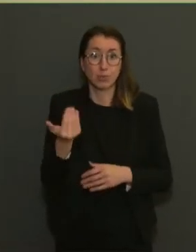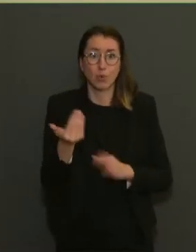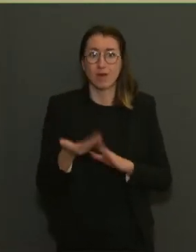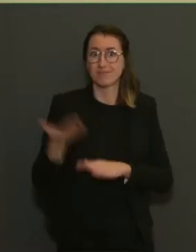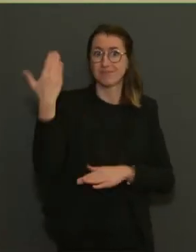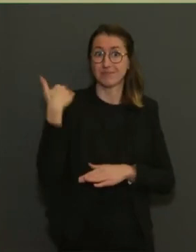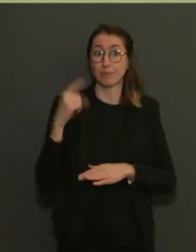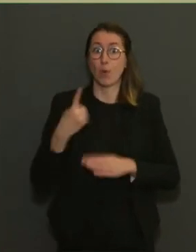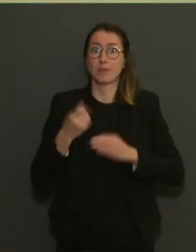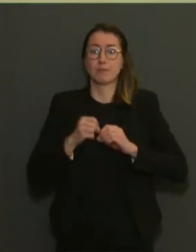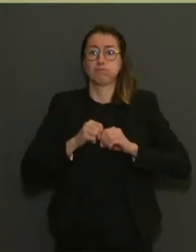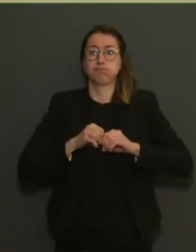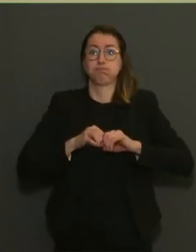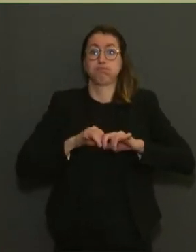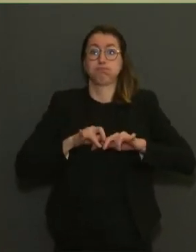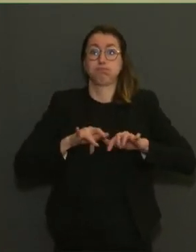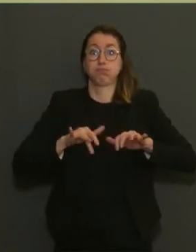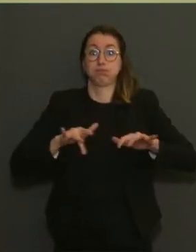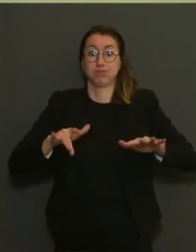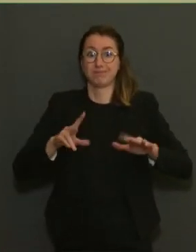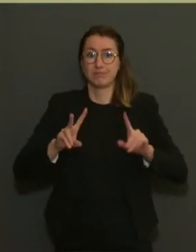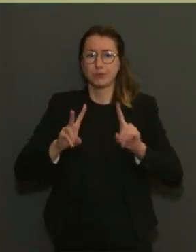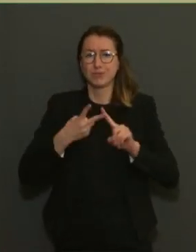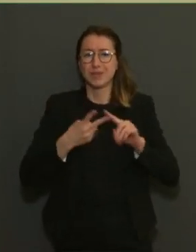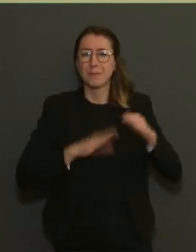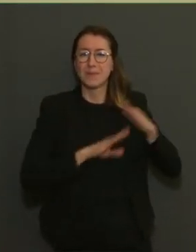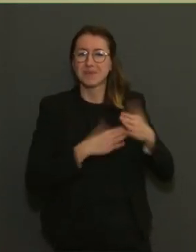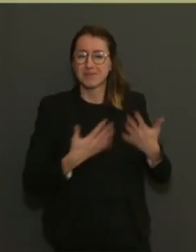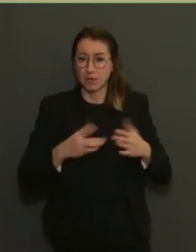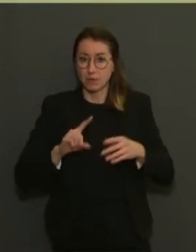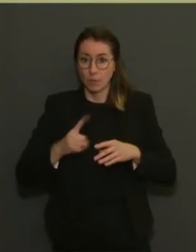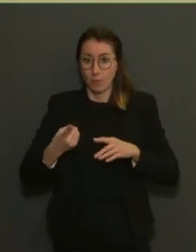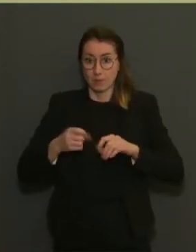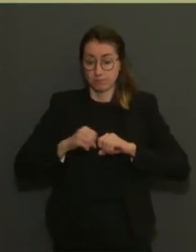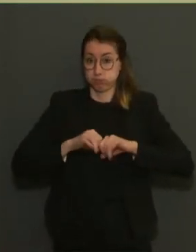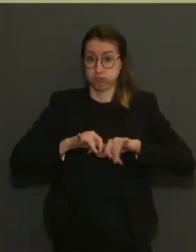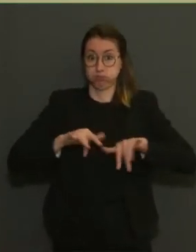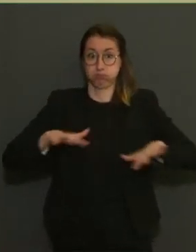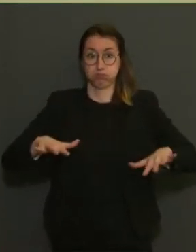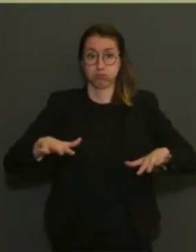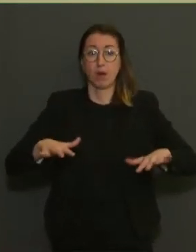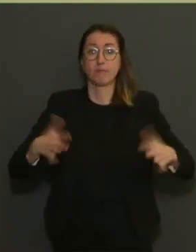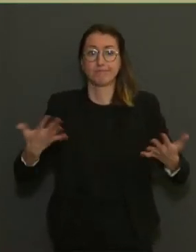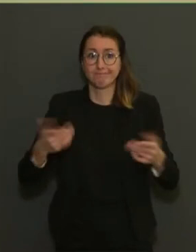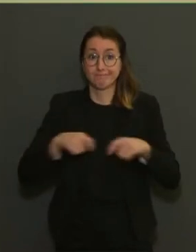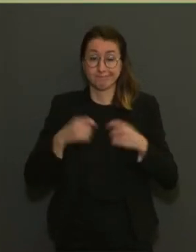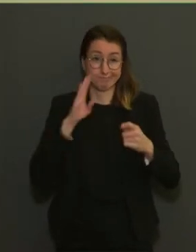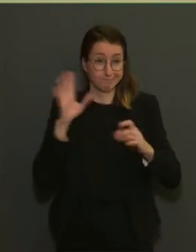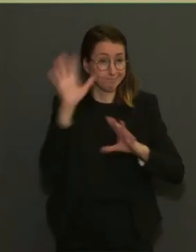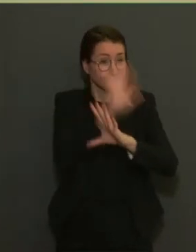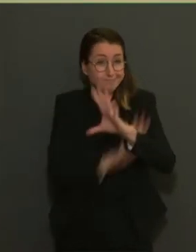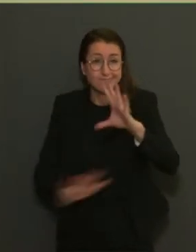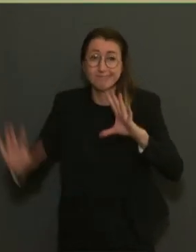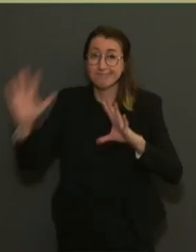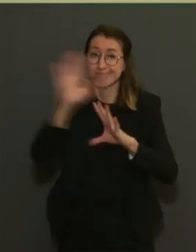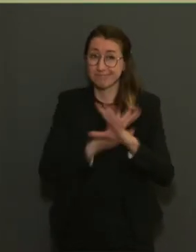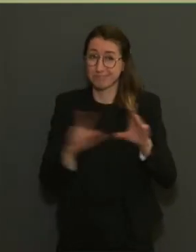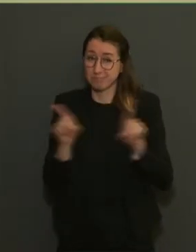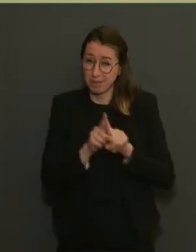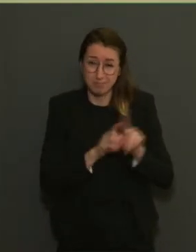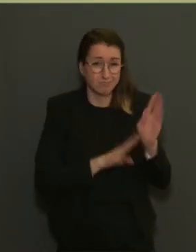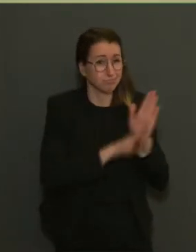par cette deuxième vague, mais les augmentations sont perceptibles dans toutes les provinces et dans toutes les